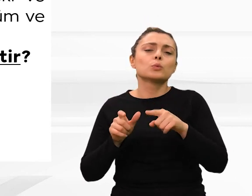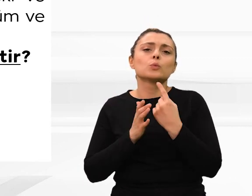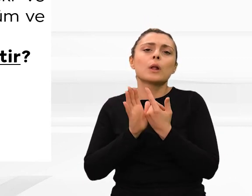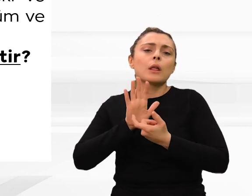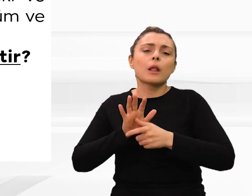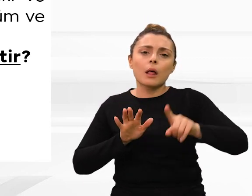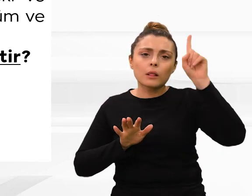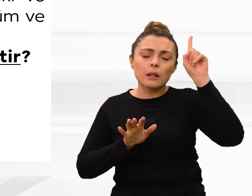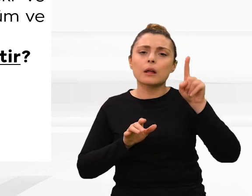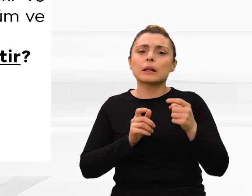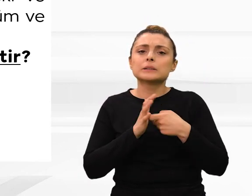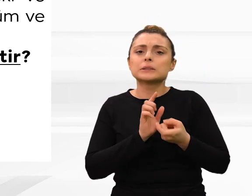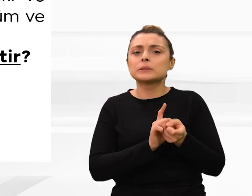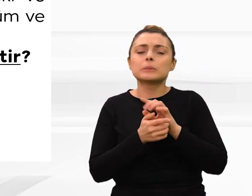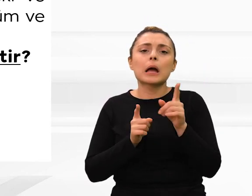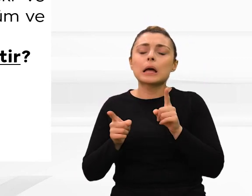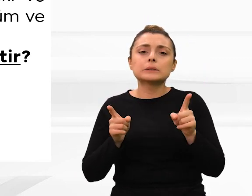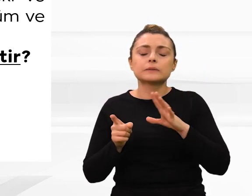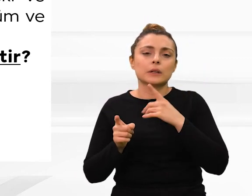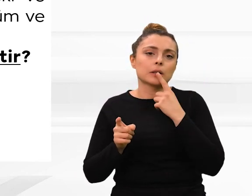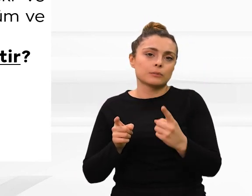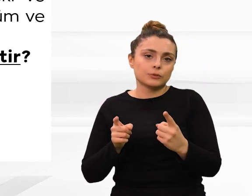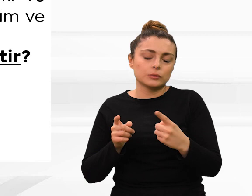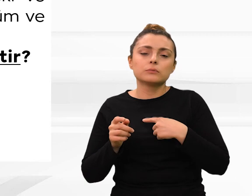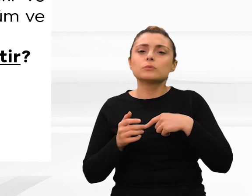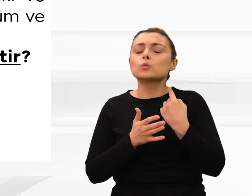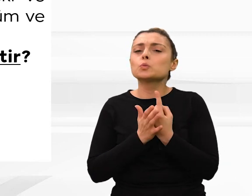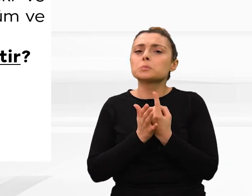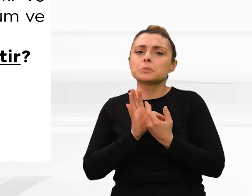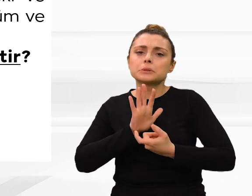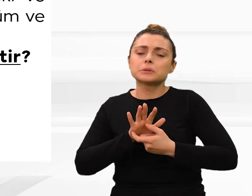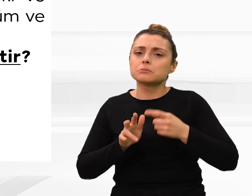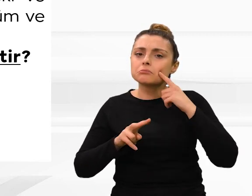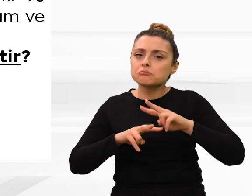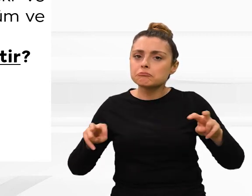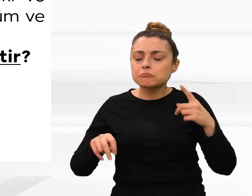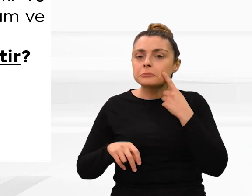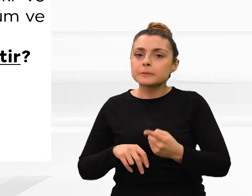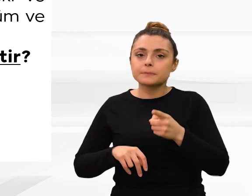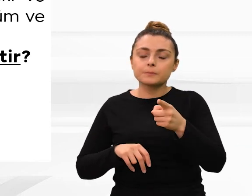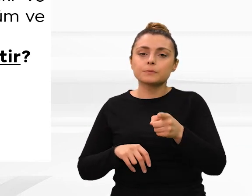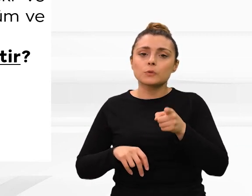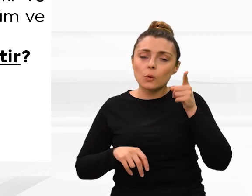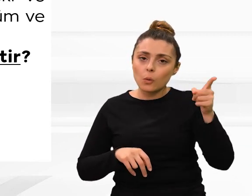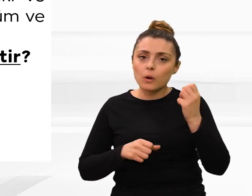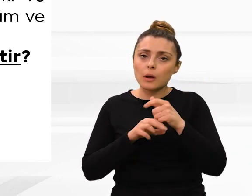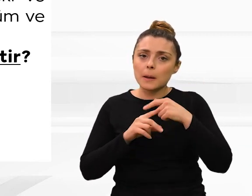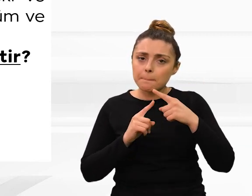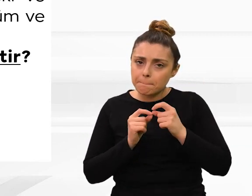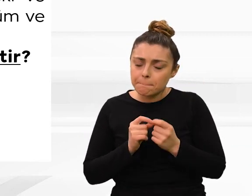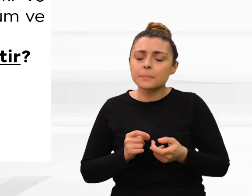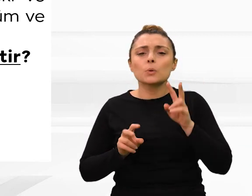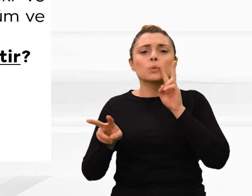ayetlerde Allah'ın sıfatlarından hangisine değinilmemiştir şimdi o zaman Ayeti bize bir ay etlerimizi Bir bakalım O gaybı da görülen